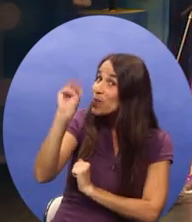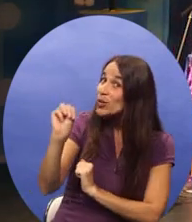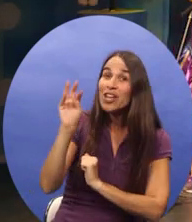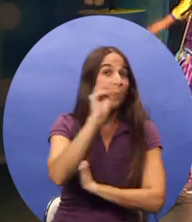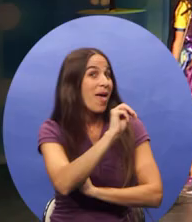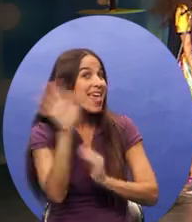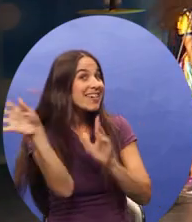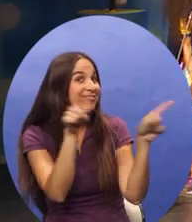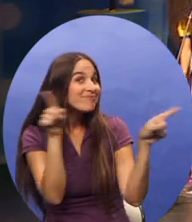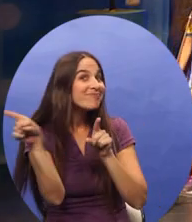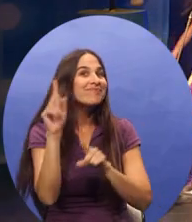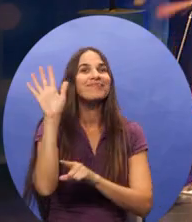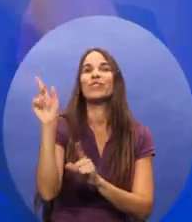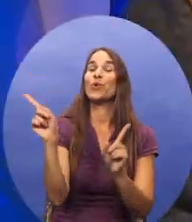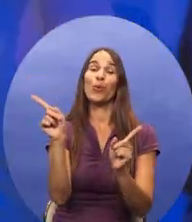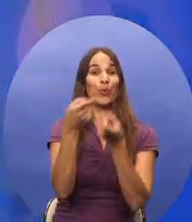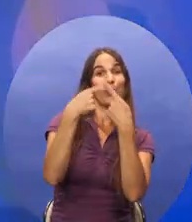שלום למשה ומאיר.